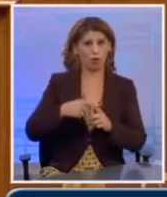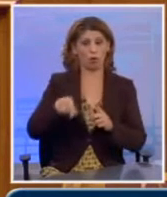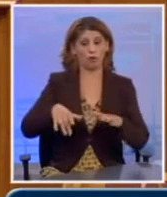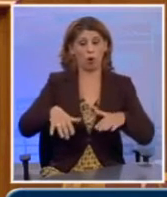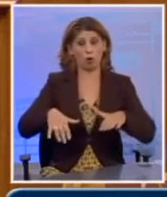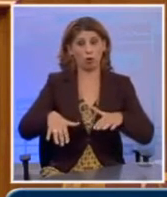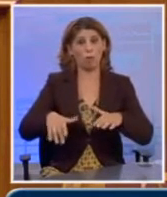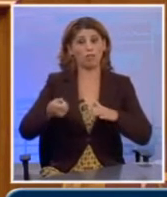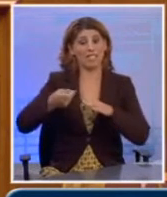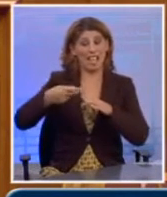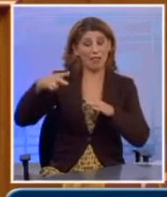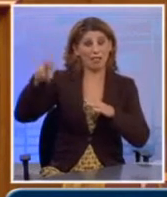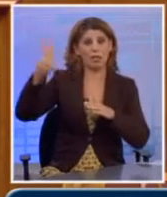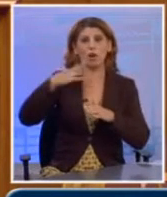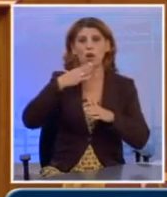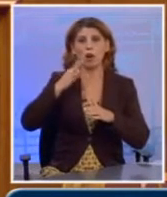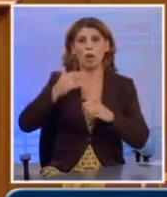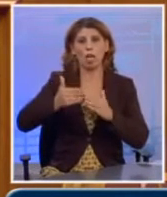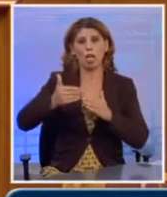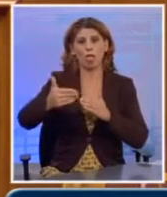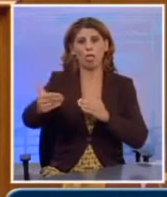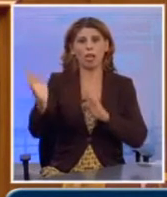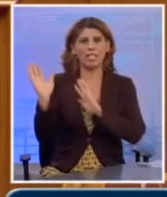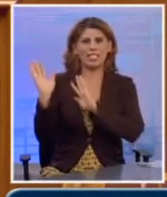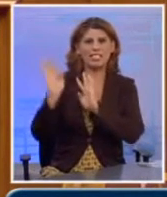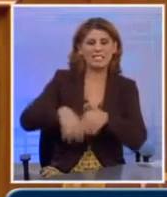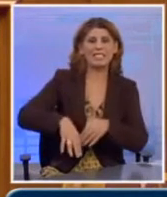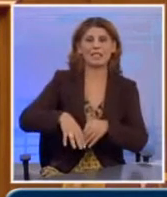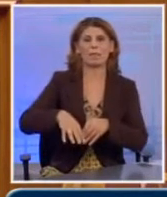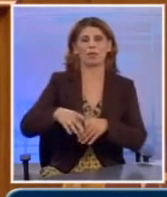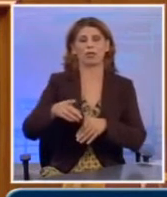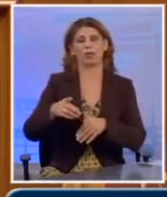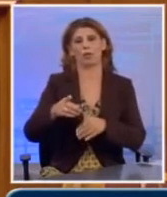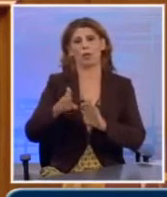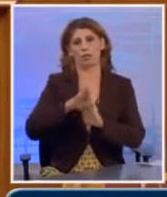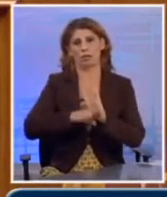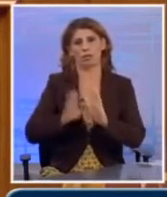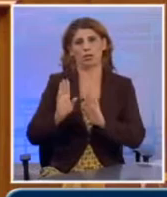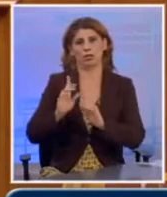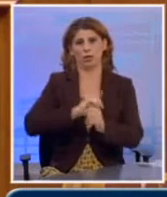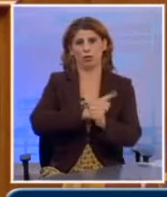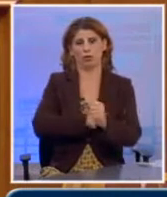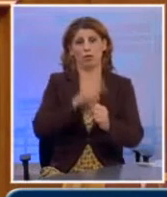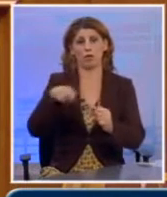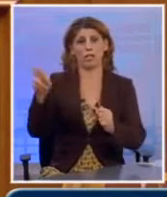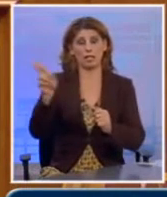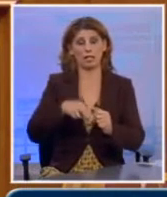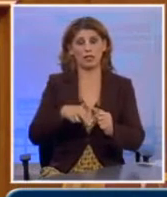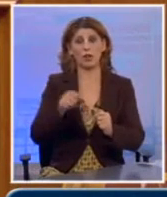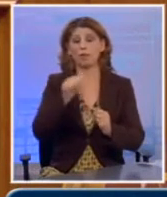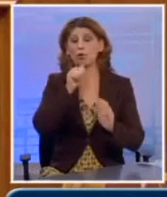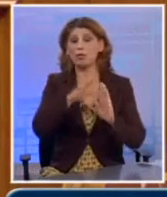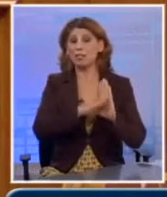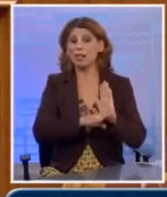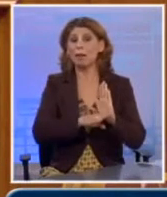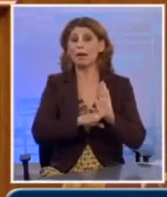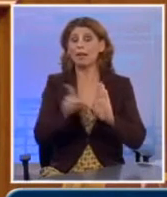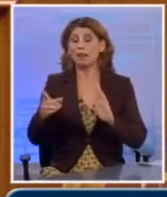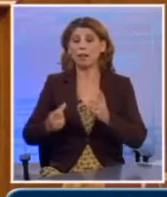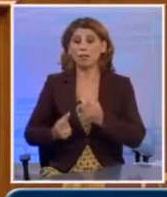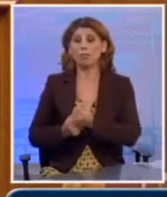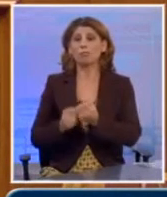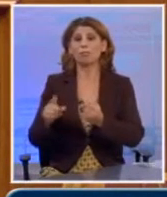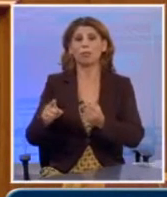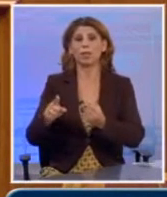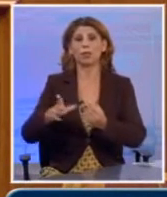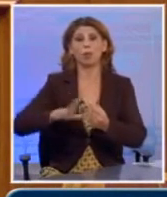αυτός αυξάνεται λόγω της επεκείμενης κατάρρευσης των συστημάτων εξουσίας που ακυρώνουν τις από το Σύνταγμα και υπέρ του λαού